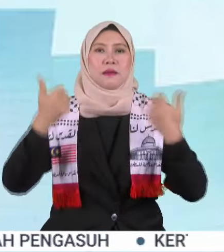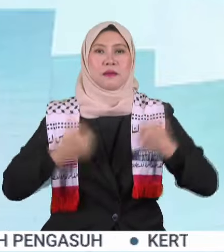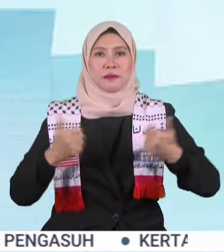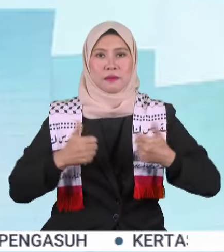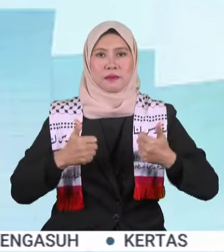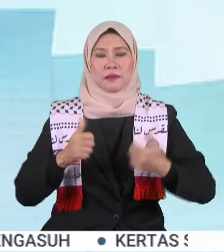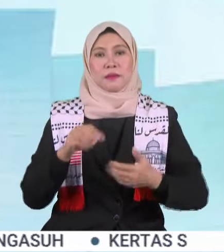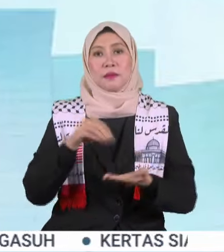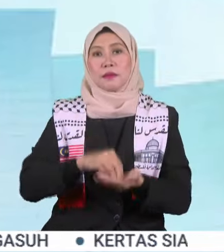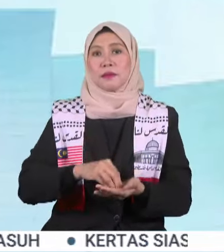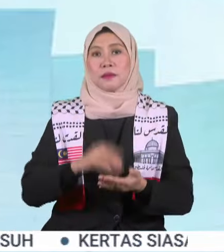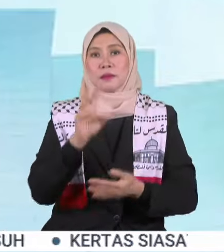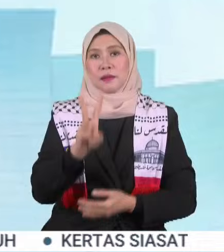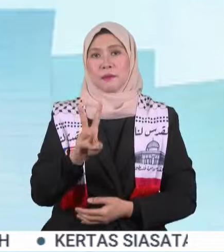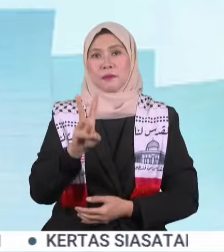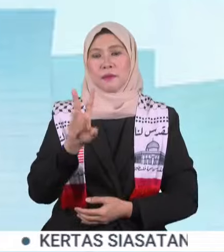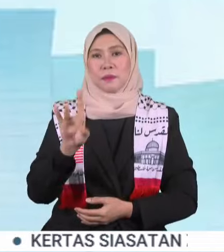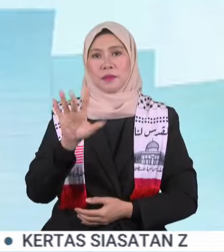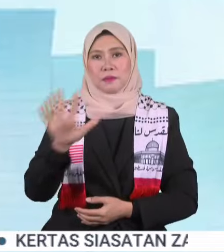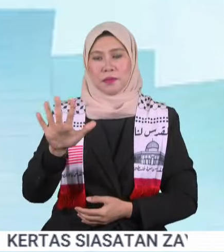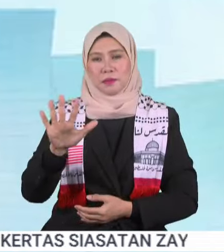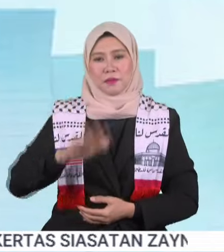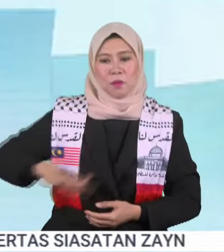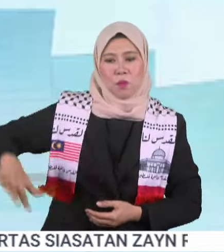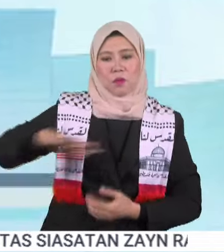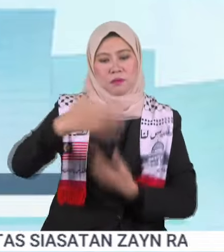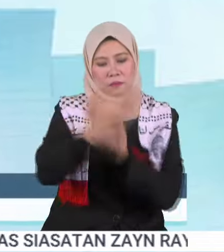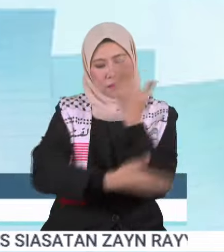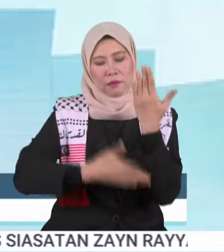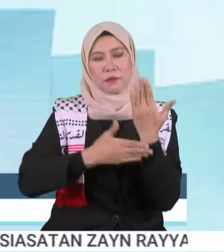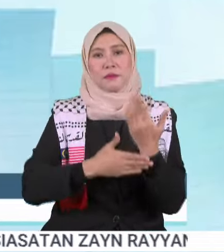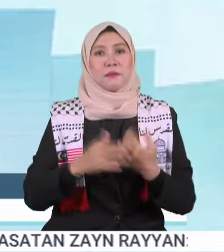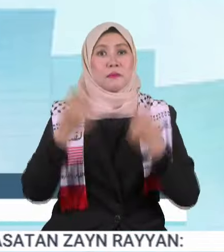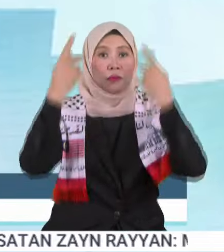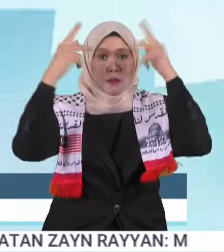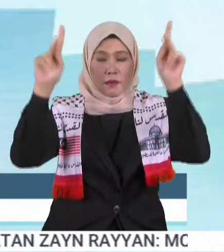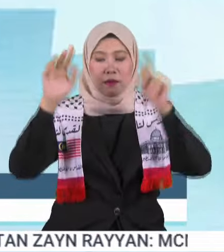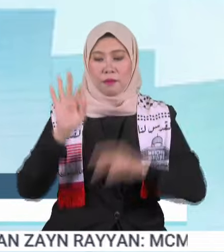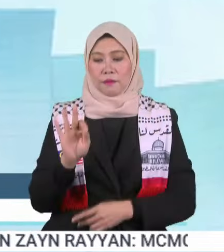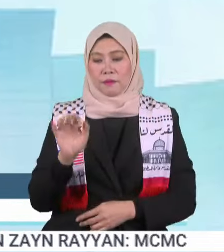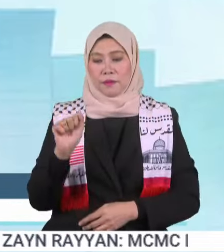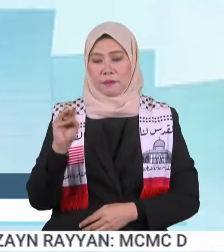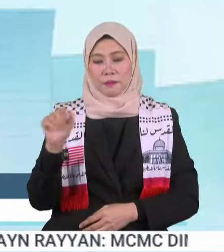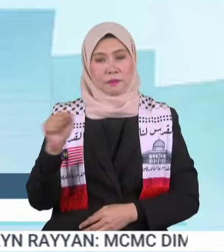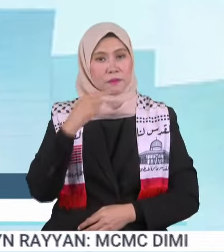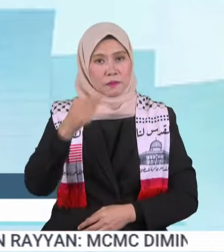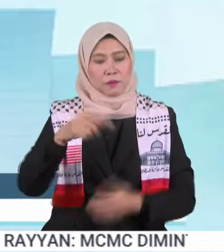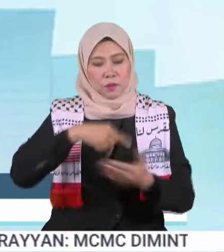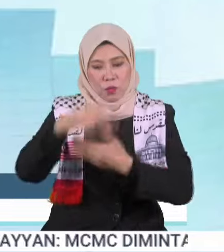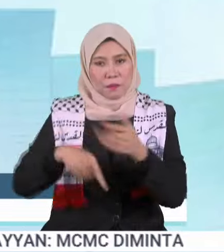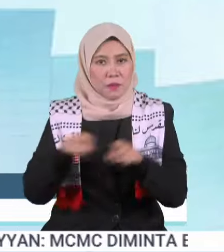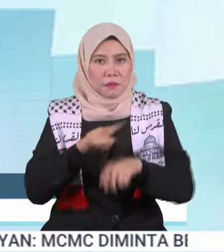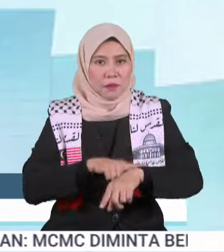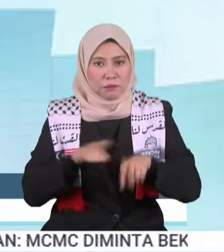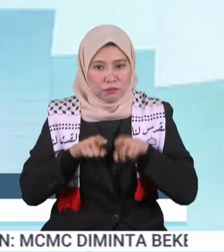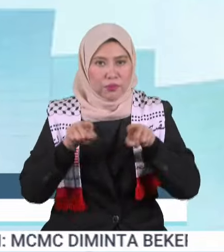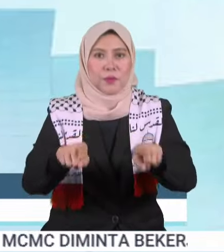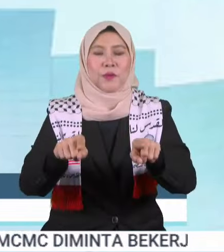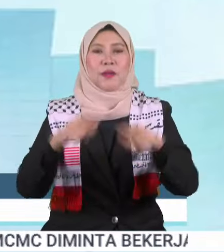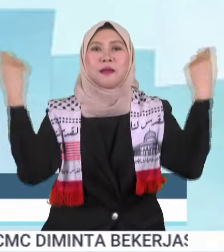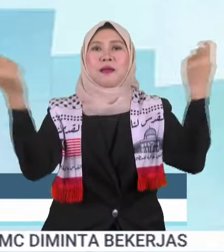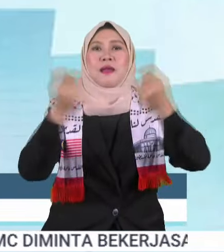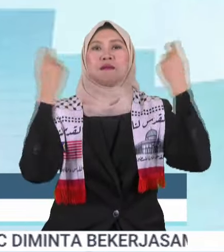di 685 lokasi seluruh negara. Ketua Pengarah Farma Abdul Rashid Bahari berkata, program dilaksana serentak dengan